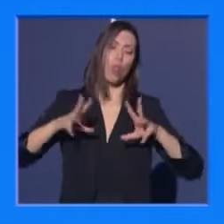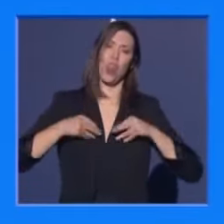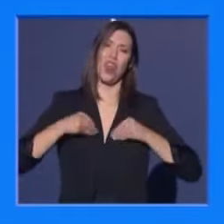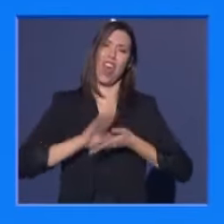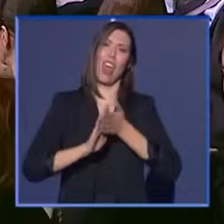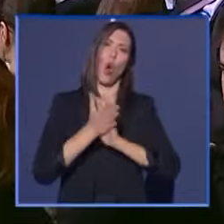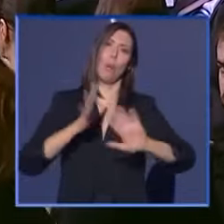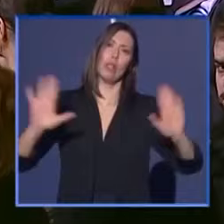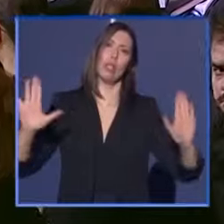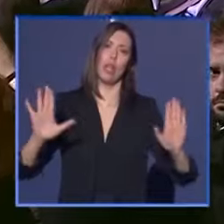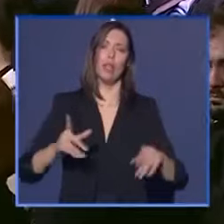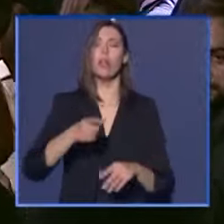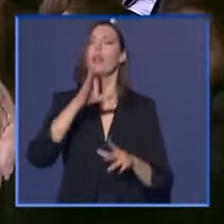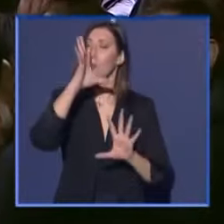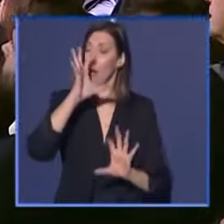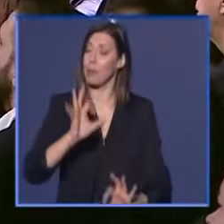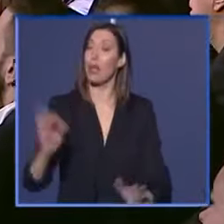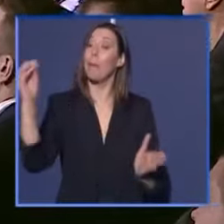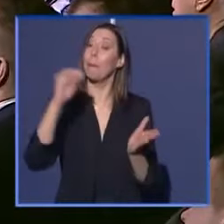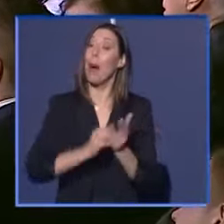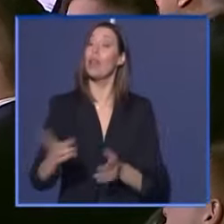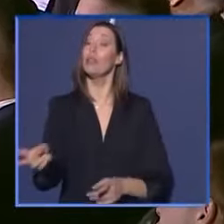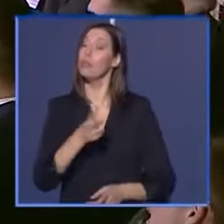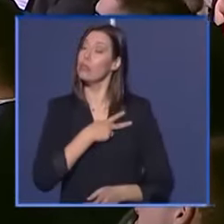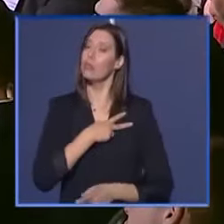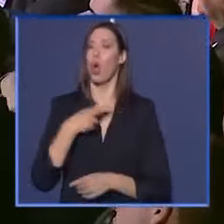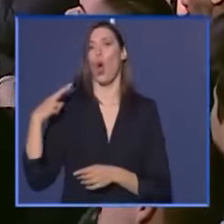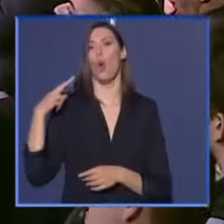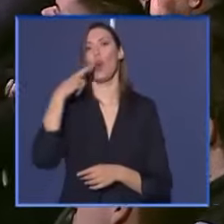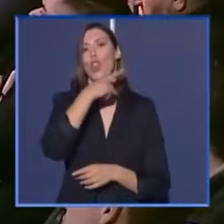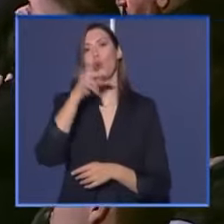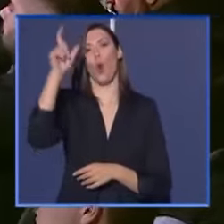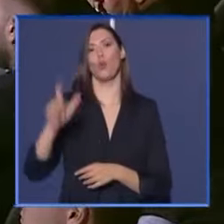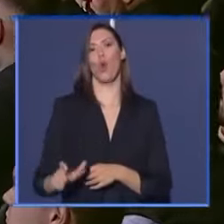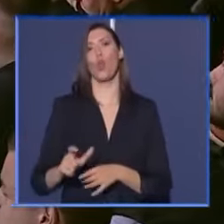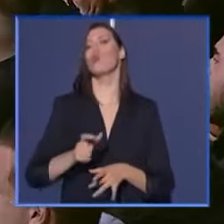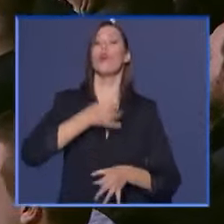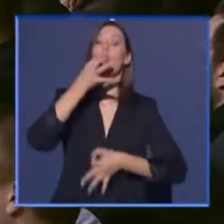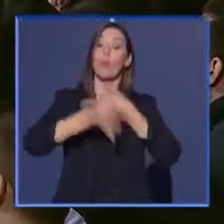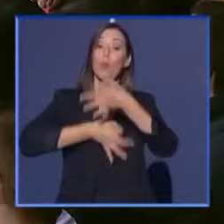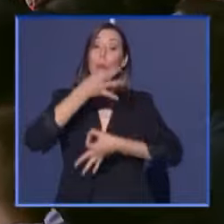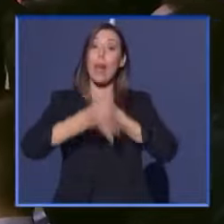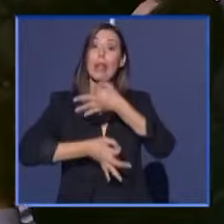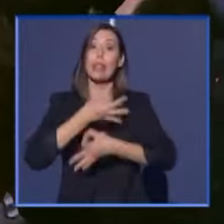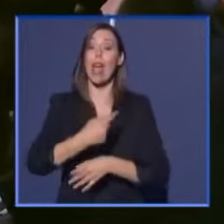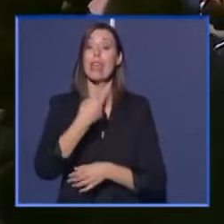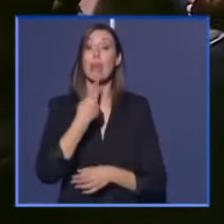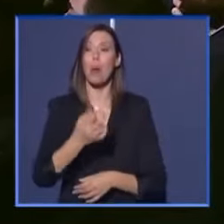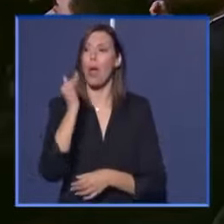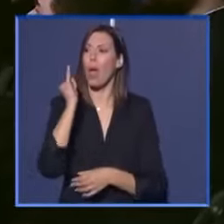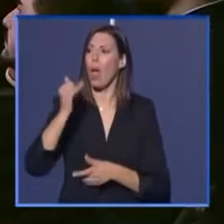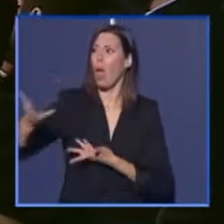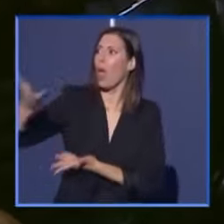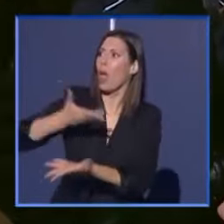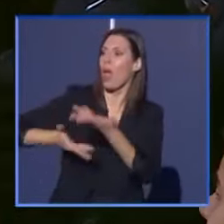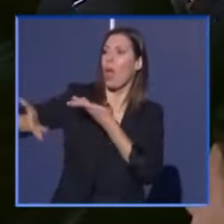Και είχε πάλι δίκαιο ο Πρωθυπουργός που μίλησε για το μεγάλο έλλειμμα ανθρωπιστικής αλληλεγγύης στην